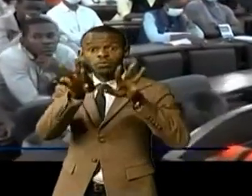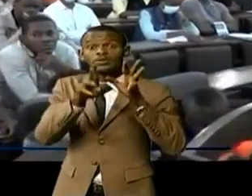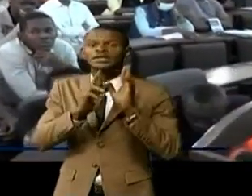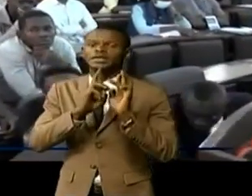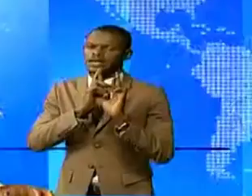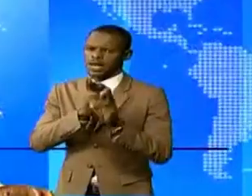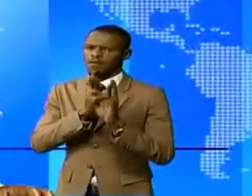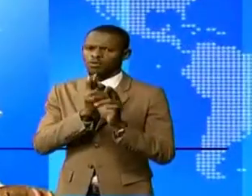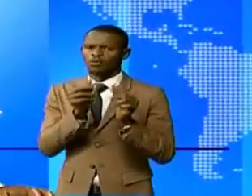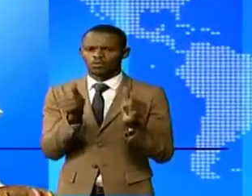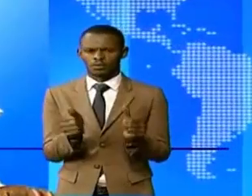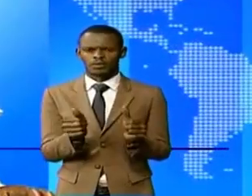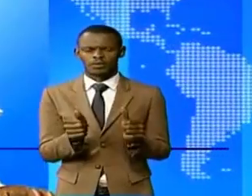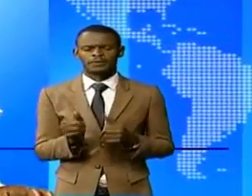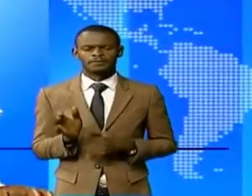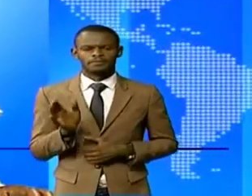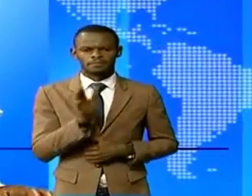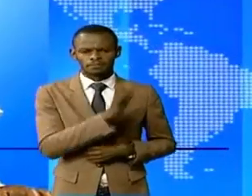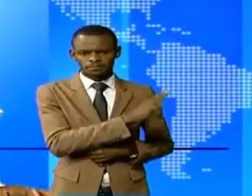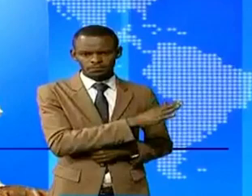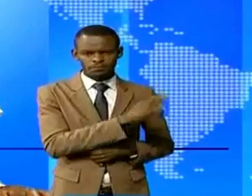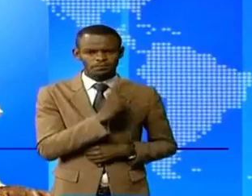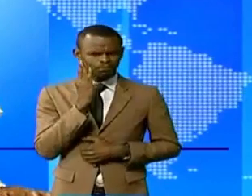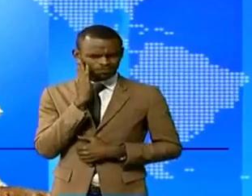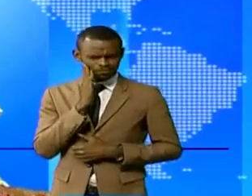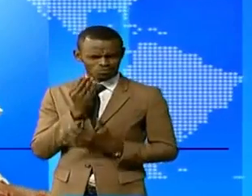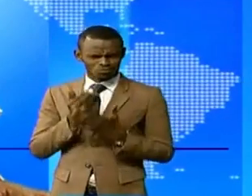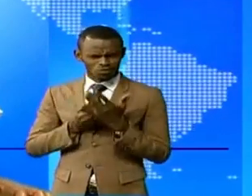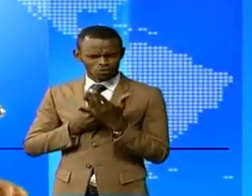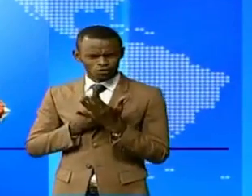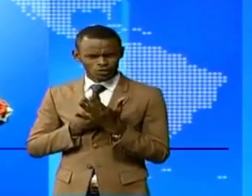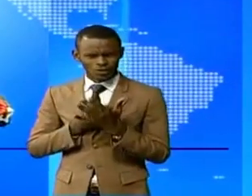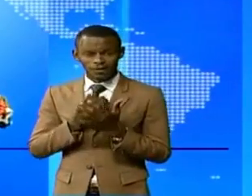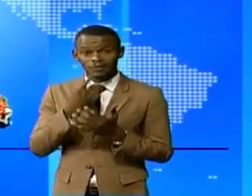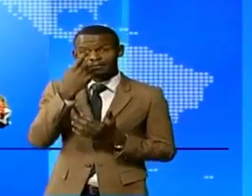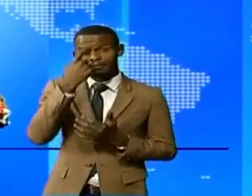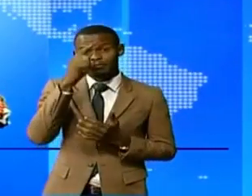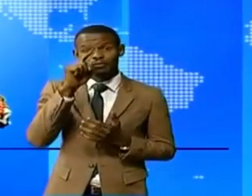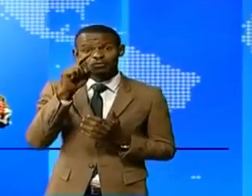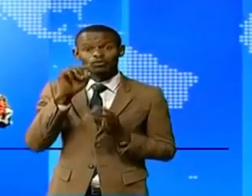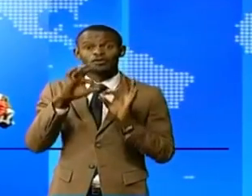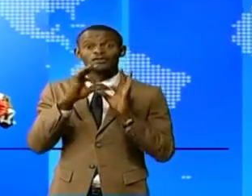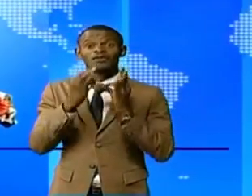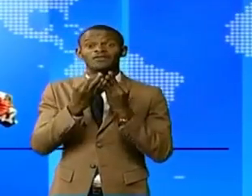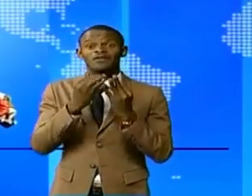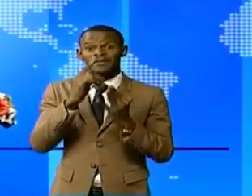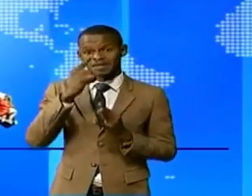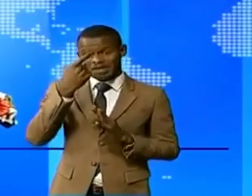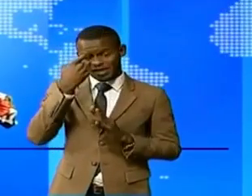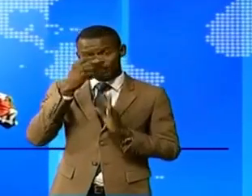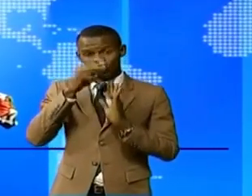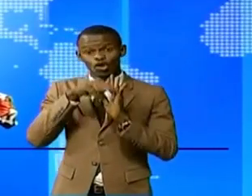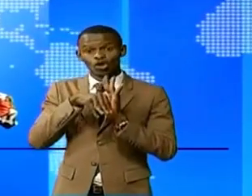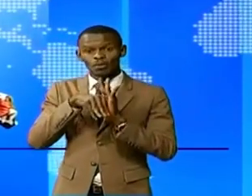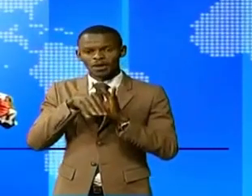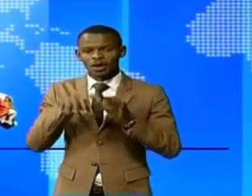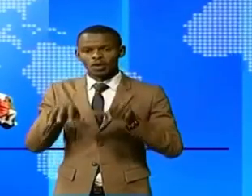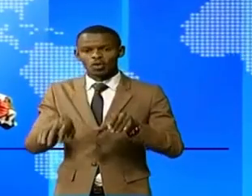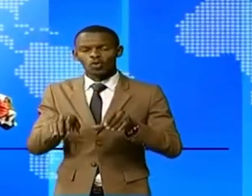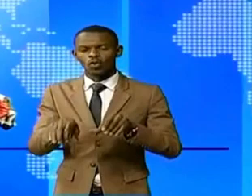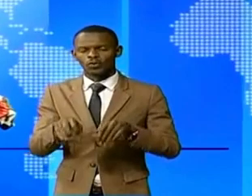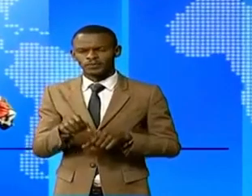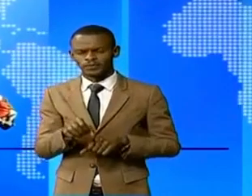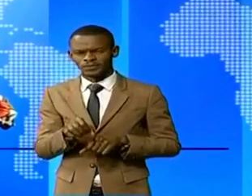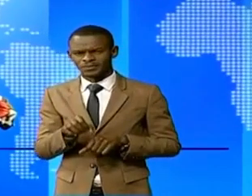congolaises. C'est une bonne nouvelle pour la famille gouvernementale de la RDC. Le ministre du Numérique,